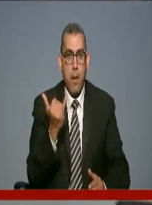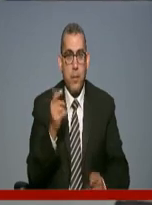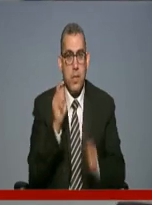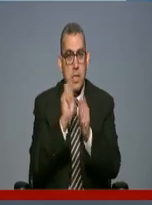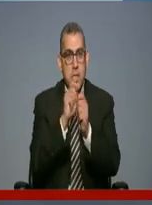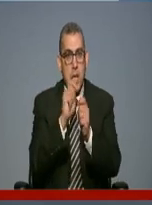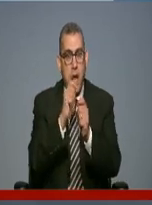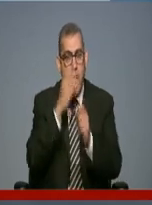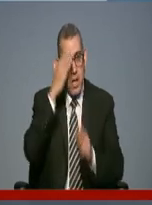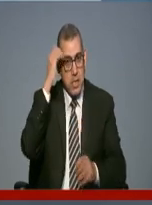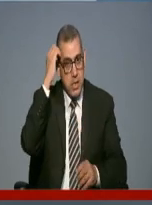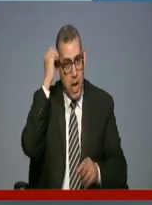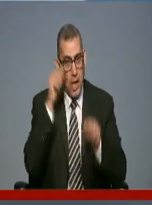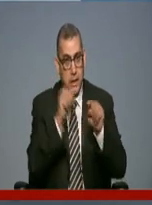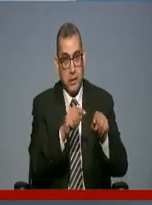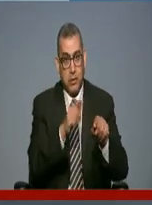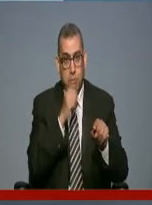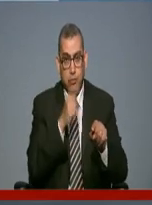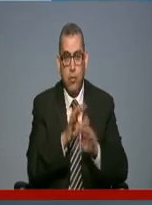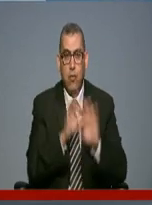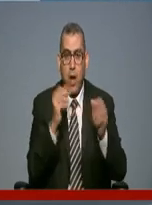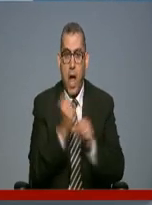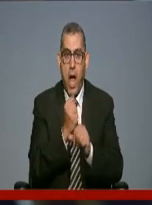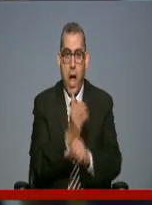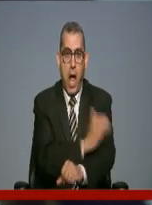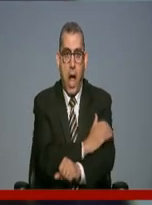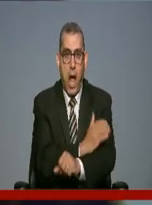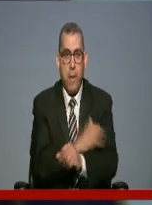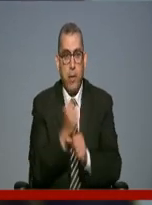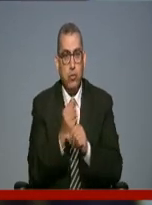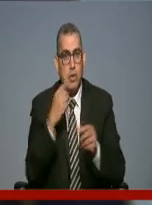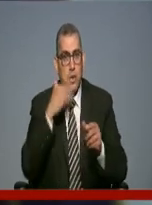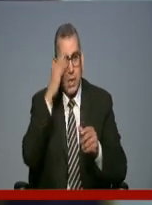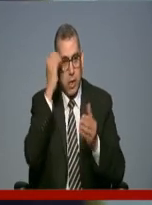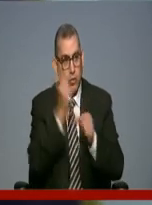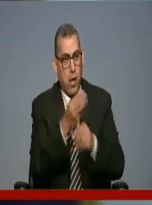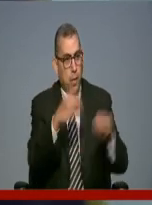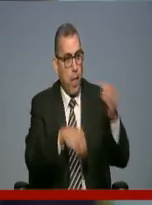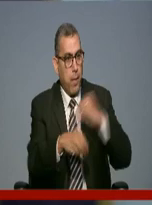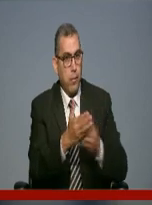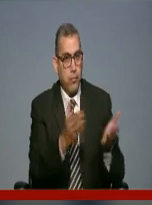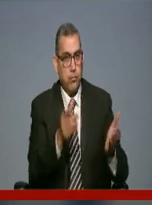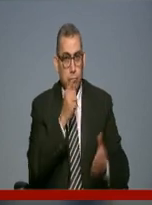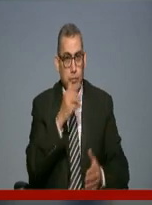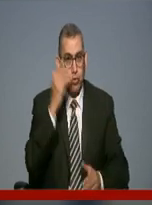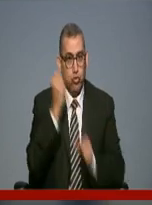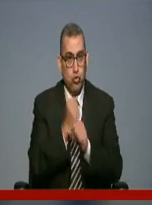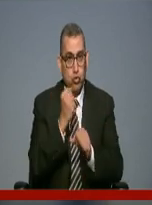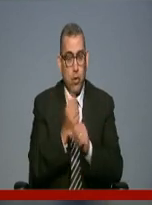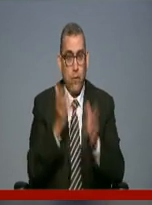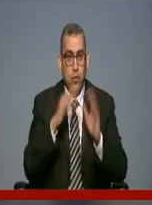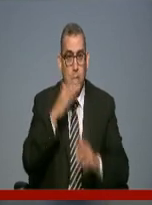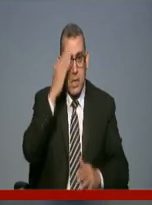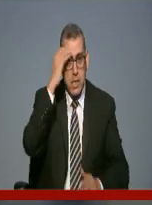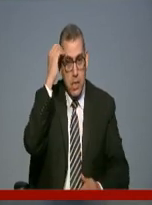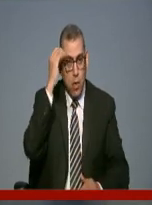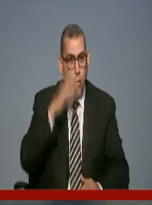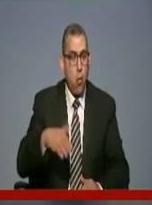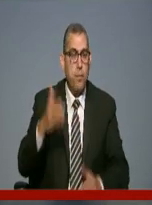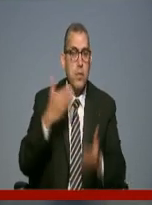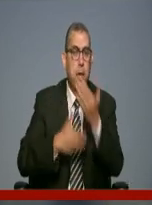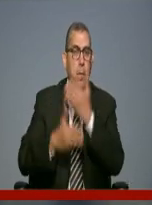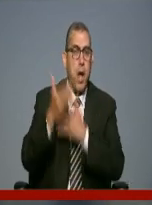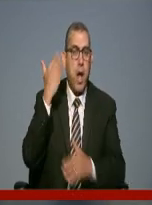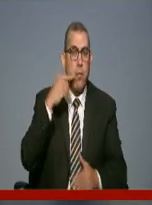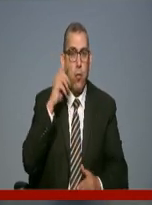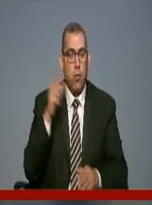في الصعيد، وفر عمالة غير عادية في الصعيد. كثرة المصانع في الصعيد عامة، وإن الصعيد مهمل من زمان، ما حدش